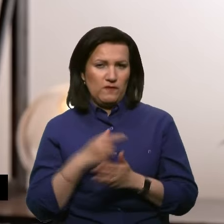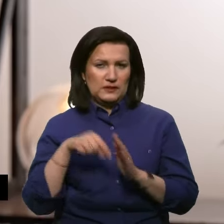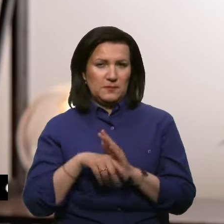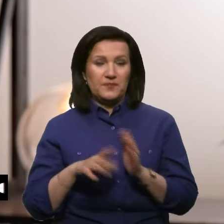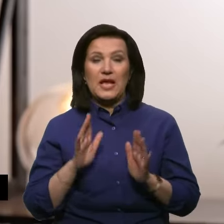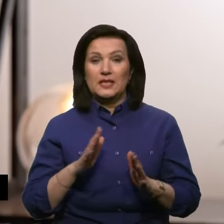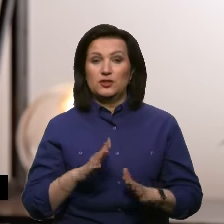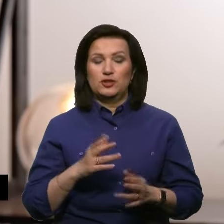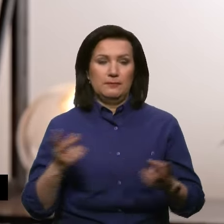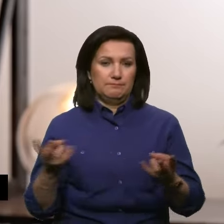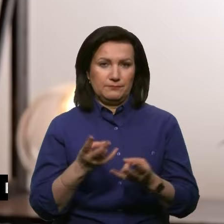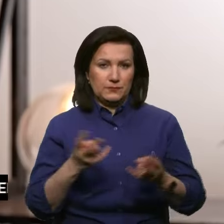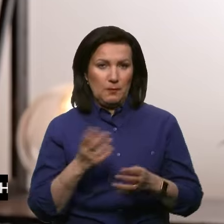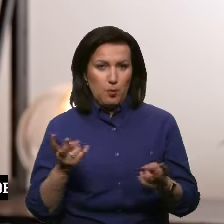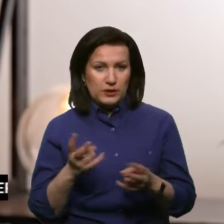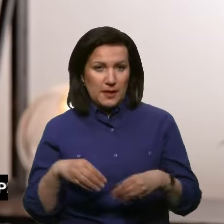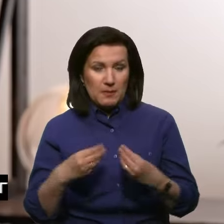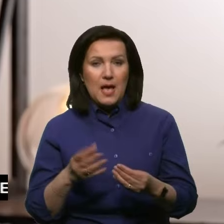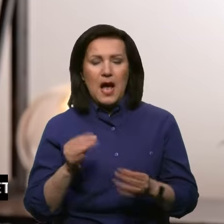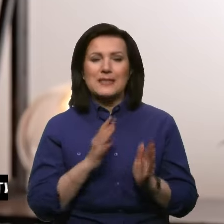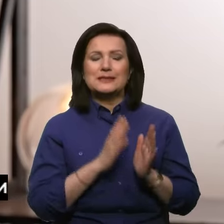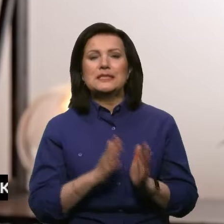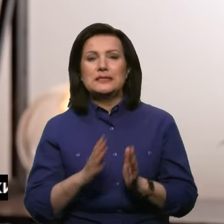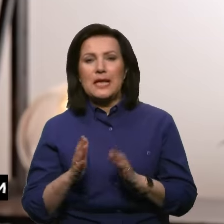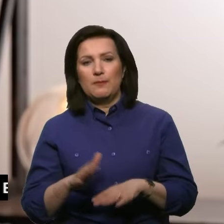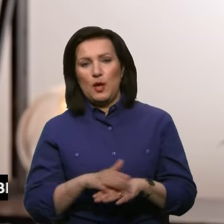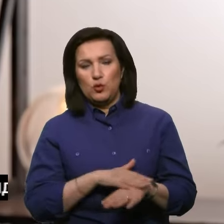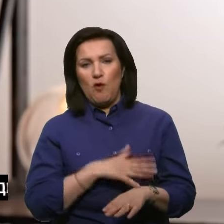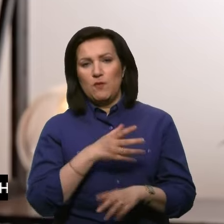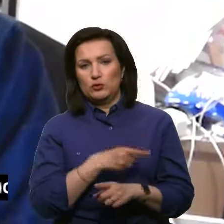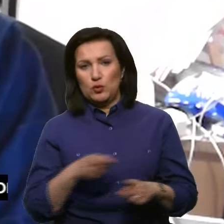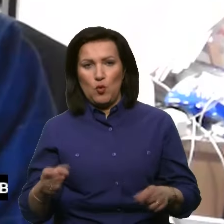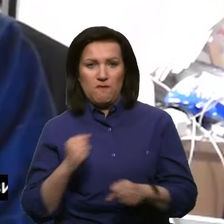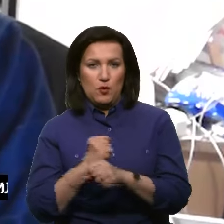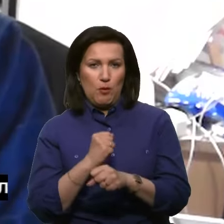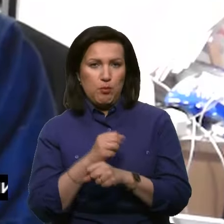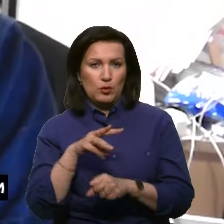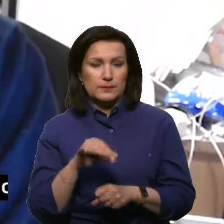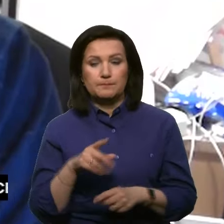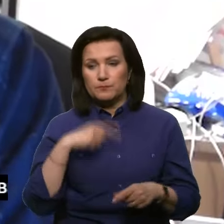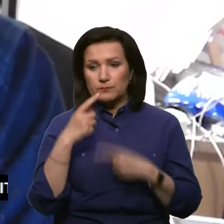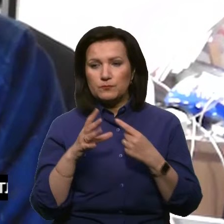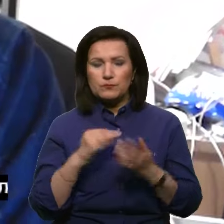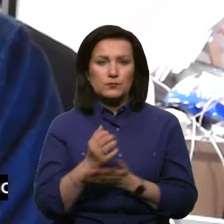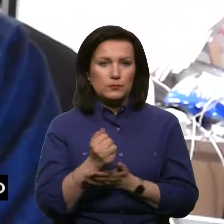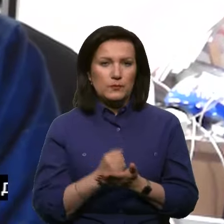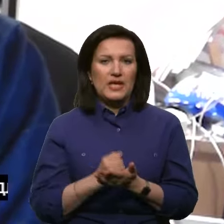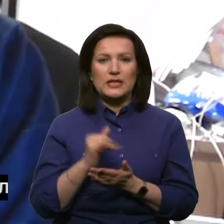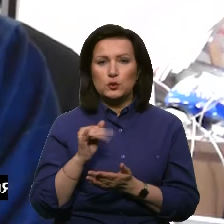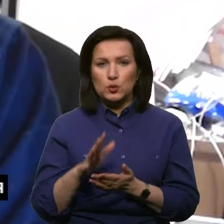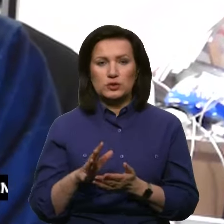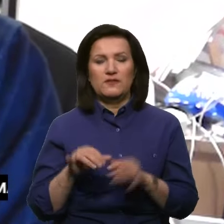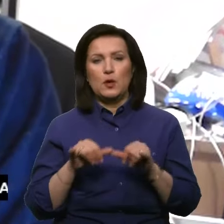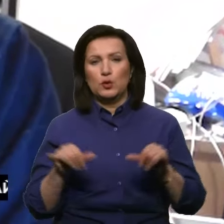лише задоволення нагальних потреб, а й потреб більш системної і довгострокової роботи. Ми говоримо про збереження ресурсів,